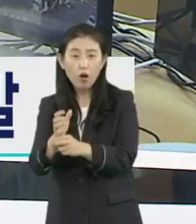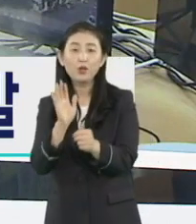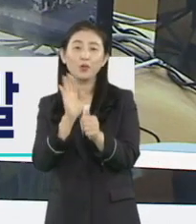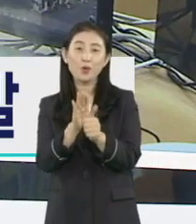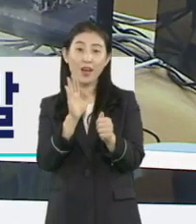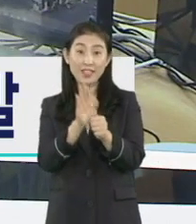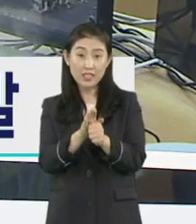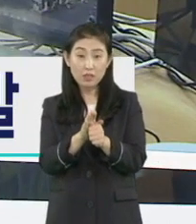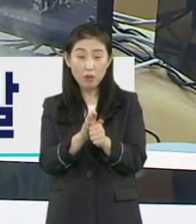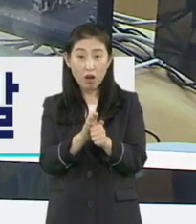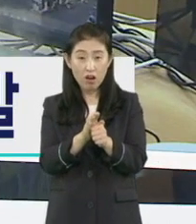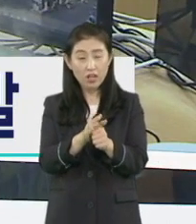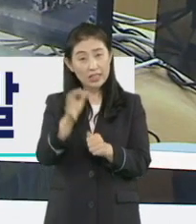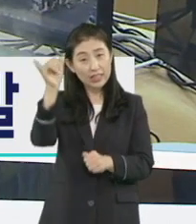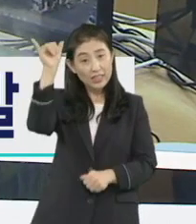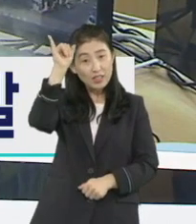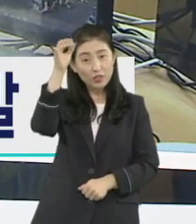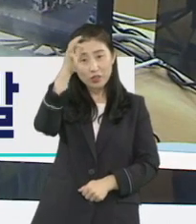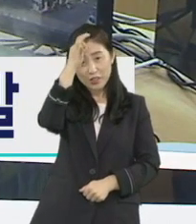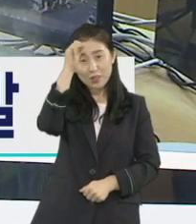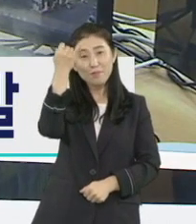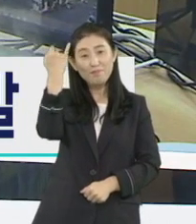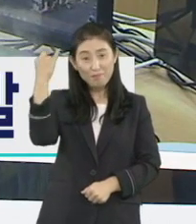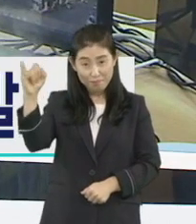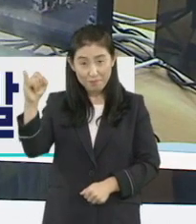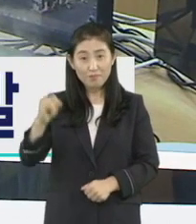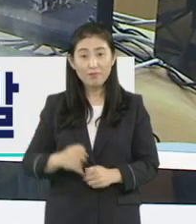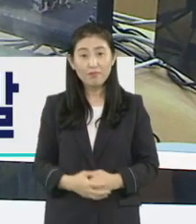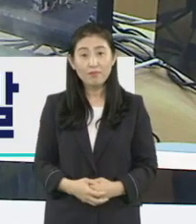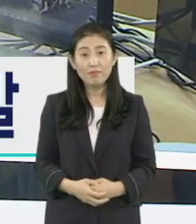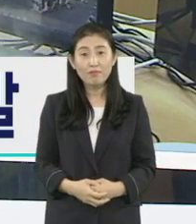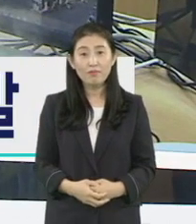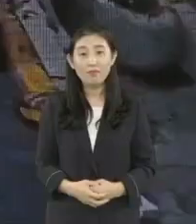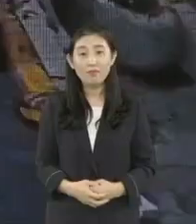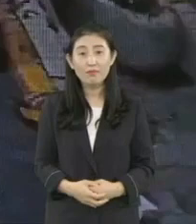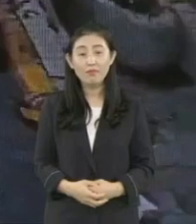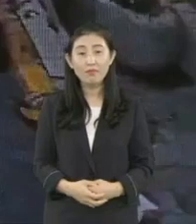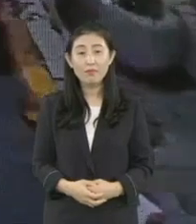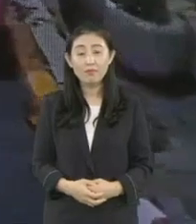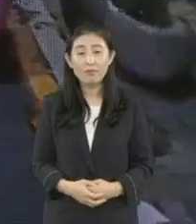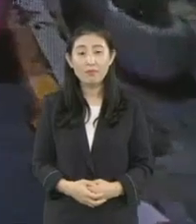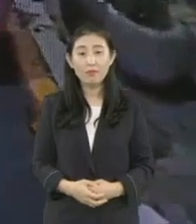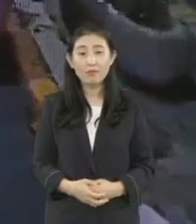있는 시각 인공지능 기술을 개발했습니다. 김진호 기자입니다.